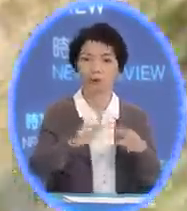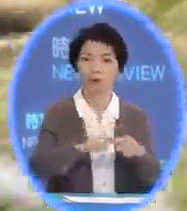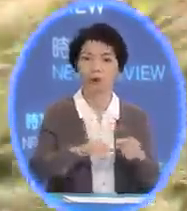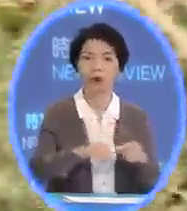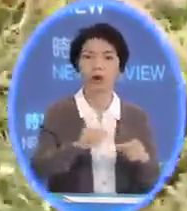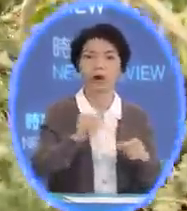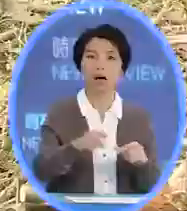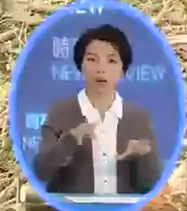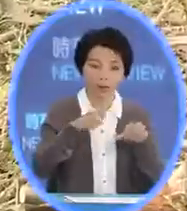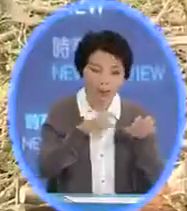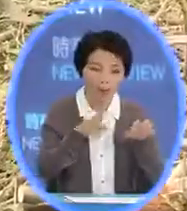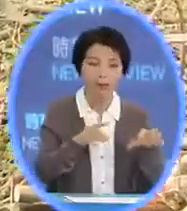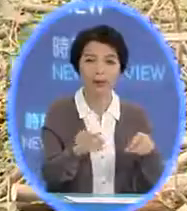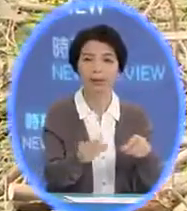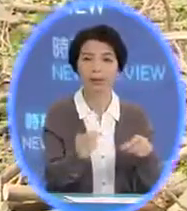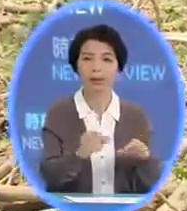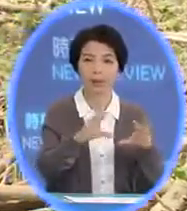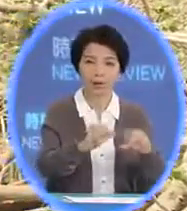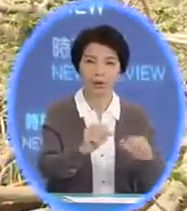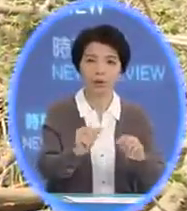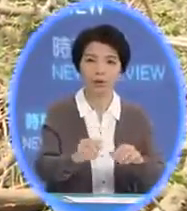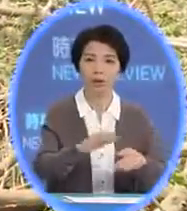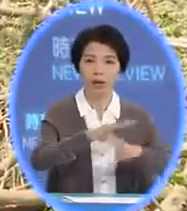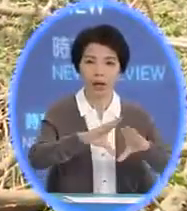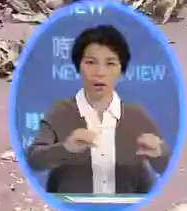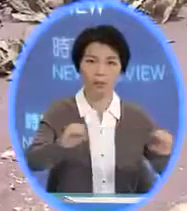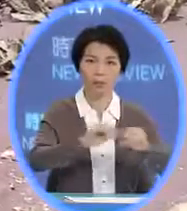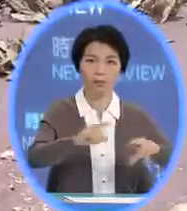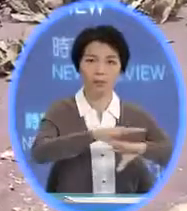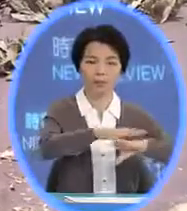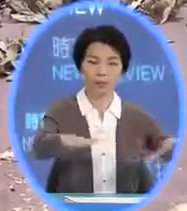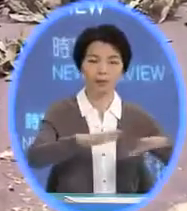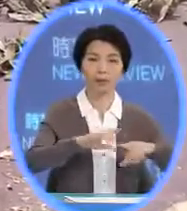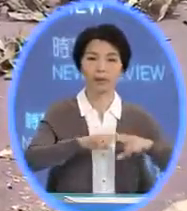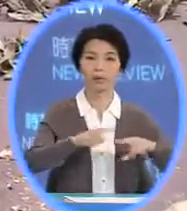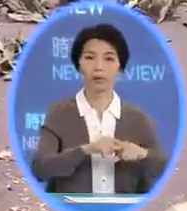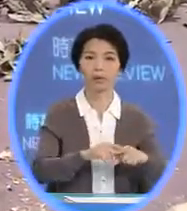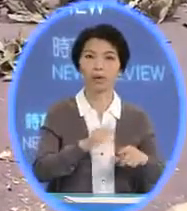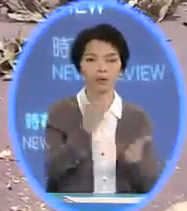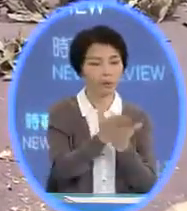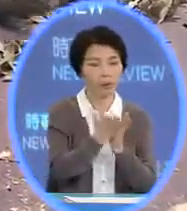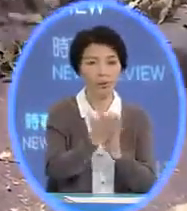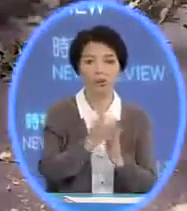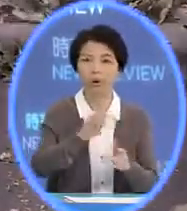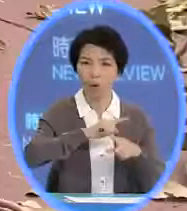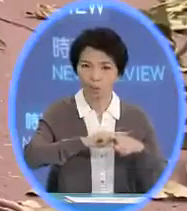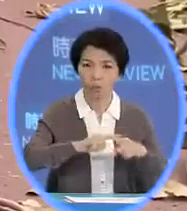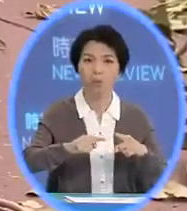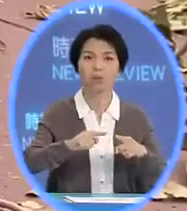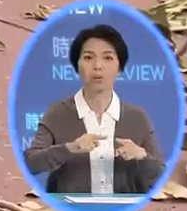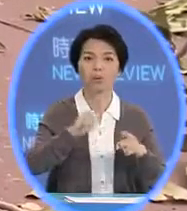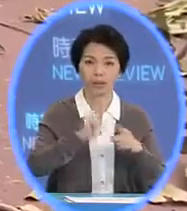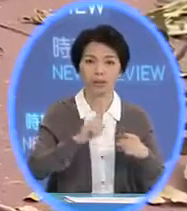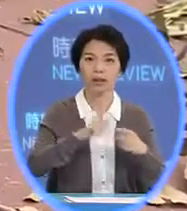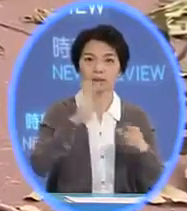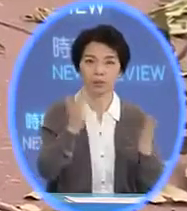貓砂，跟住或者碎咗去做甲板啊，有咁多咁多可能性，即係點會有樹係冇用